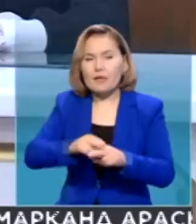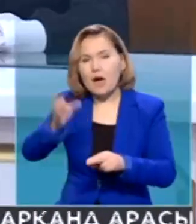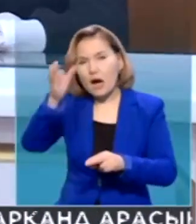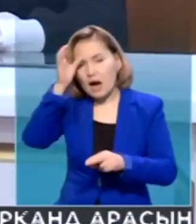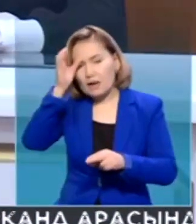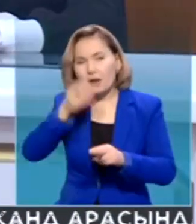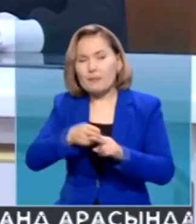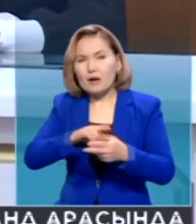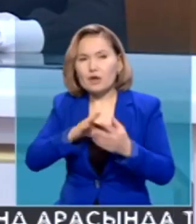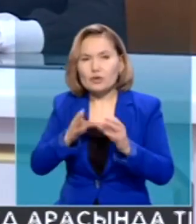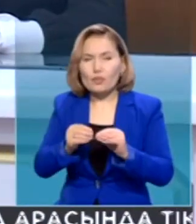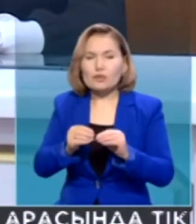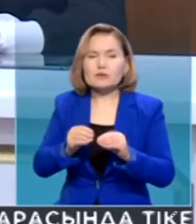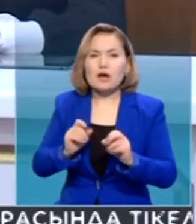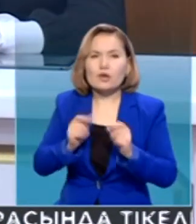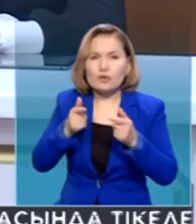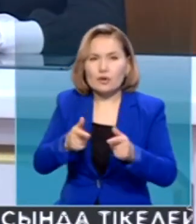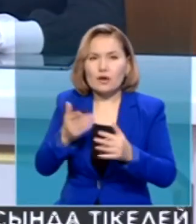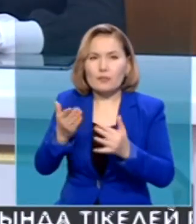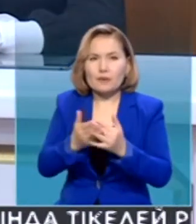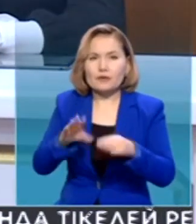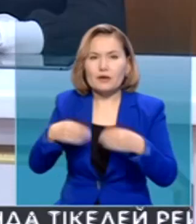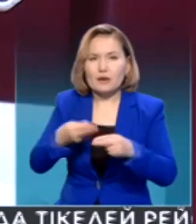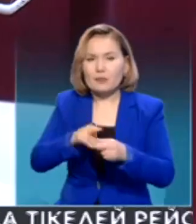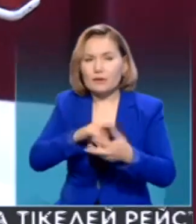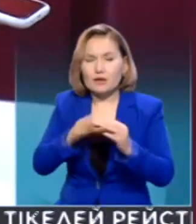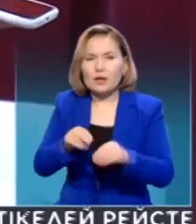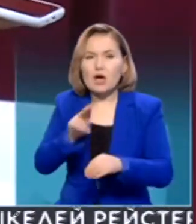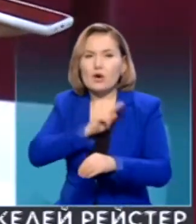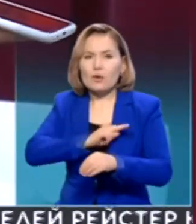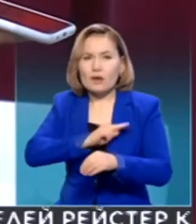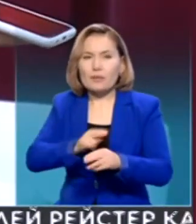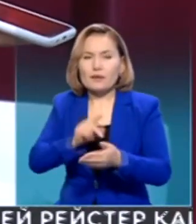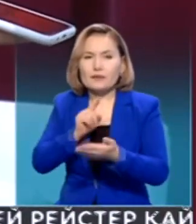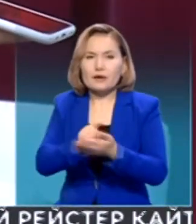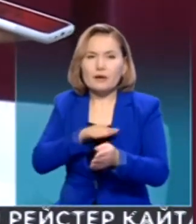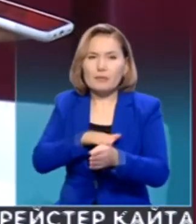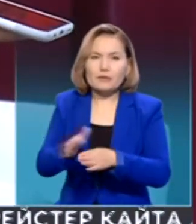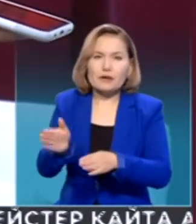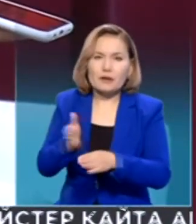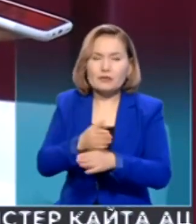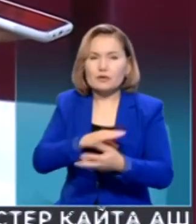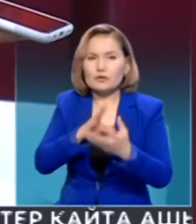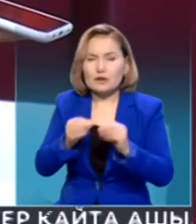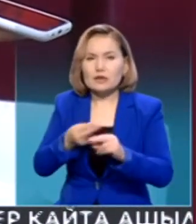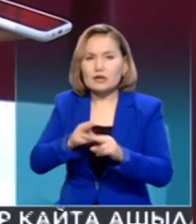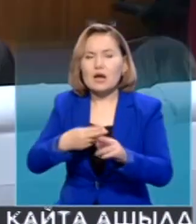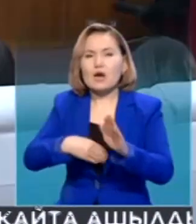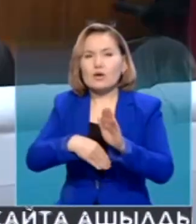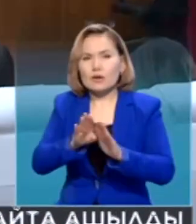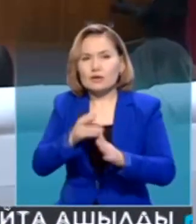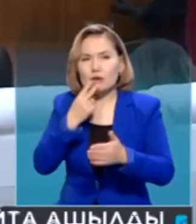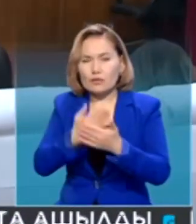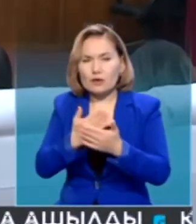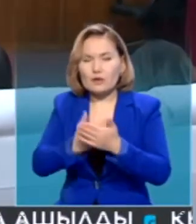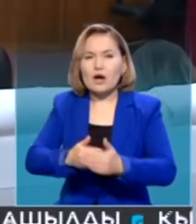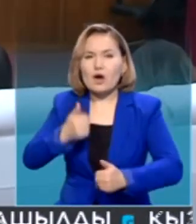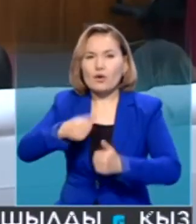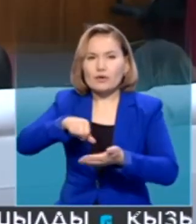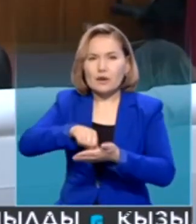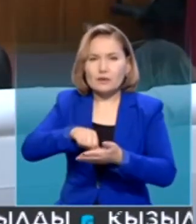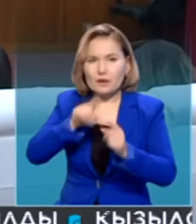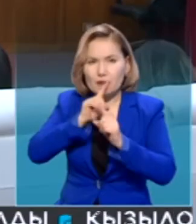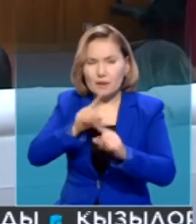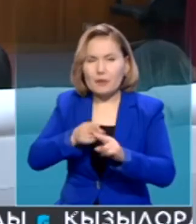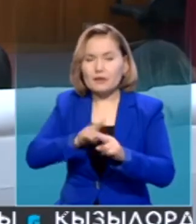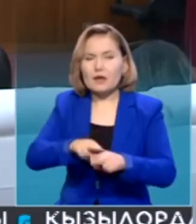керісінше жеңілдіктер көбейіп отыр. Енді құжат ұсынған мекемеде жұмыспен өтеу міндеті алынып тасталды. Ал үздік нәтиже көрсеткендер конкурсқа